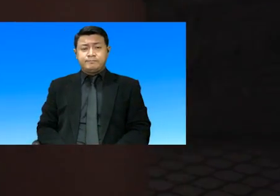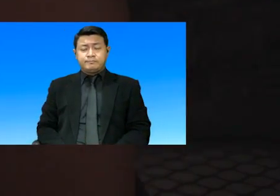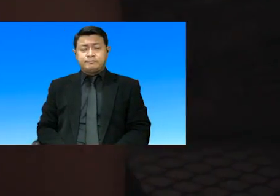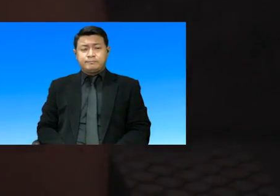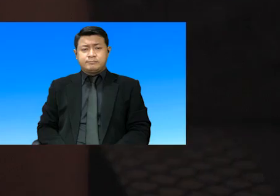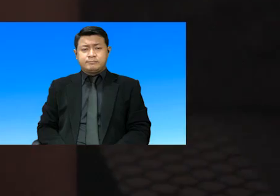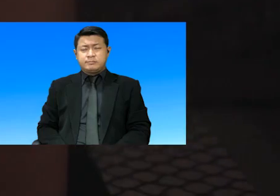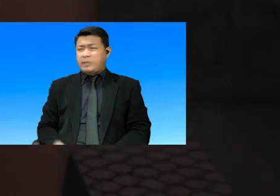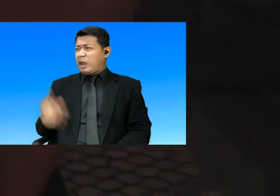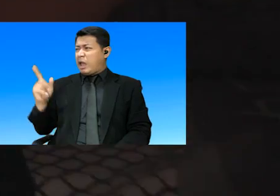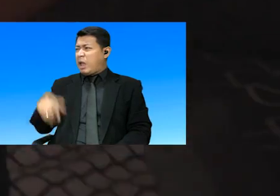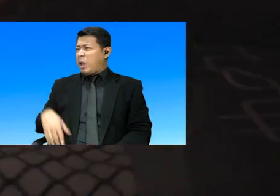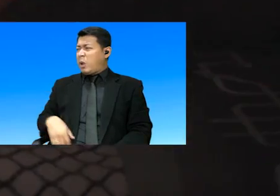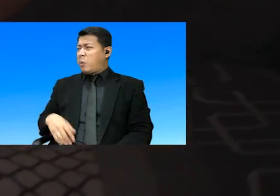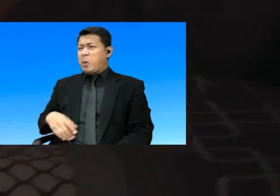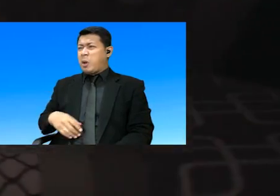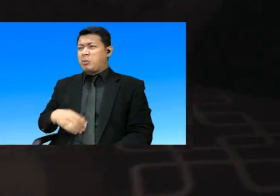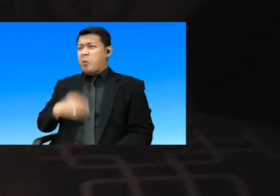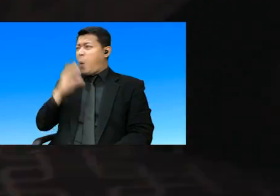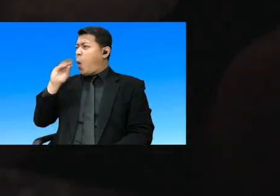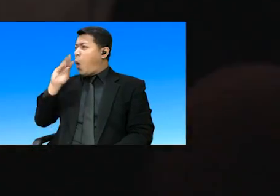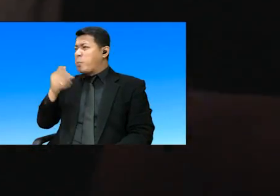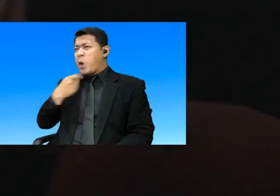Kenapa sih Mama ngebanggain opung terus ya?